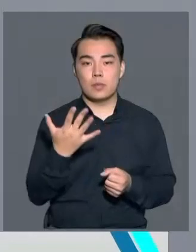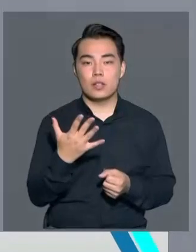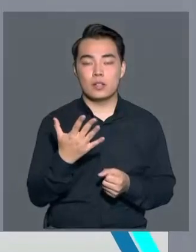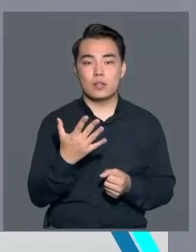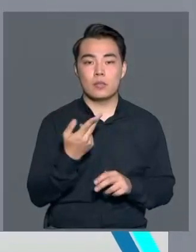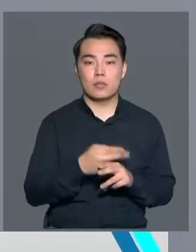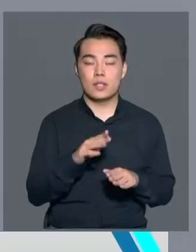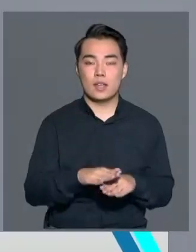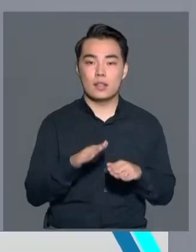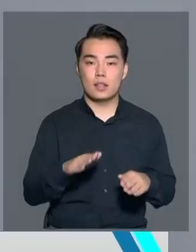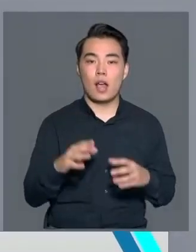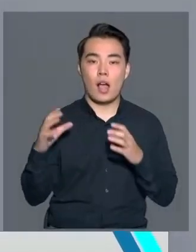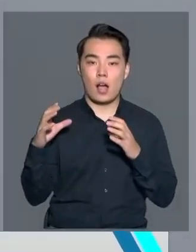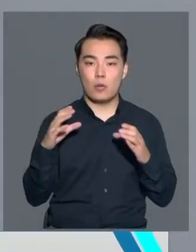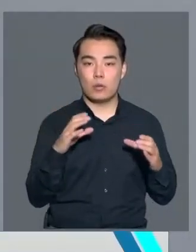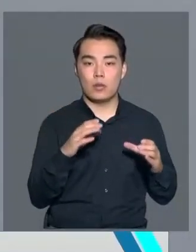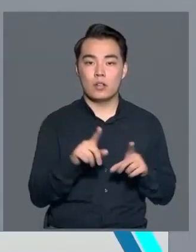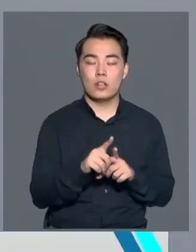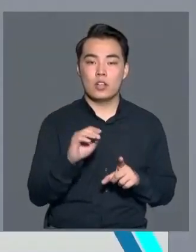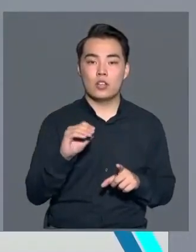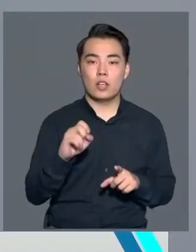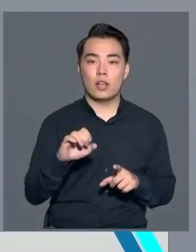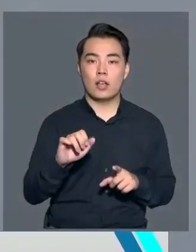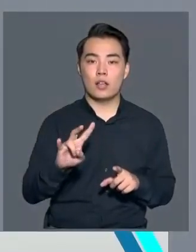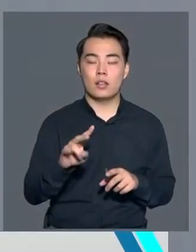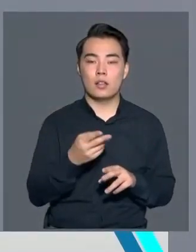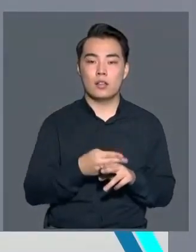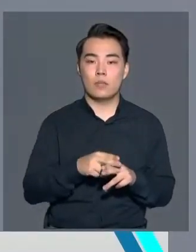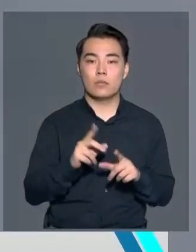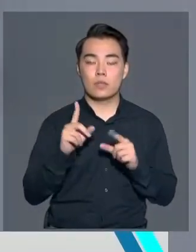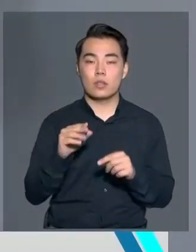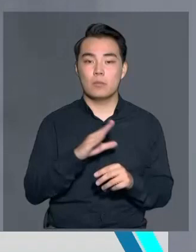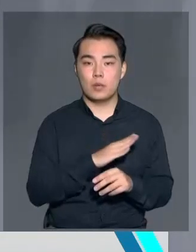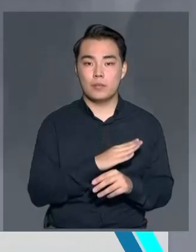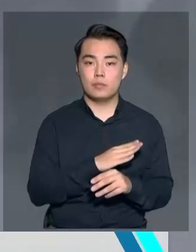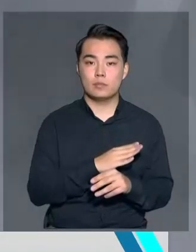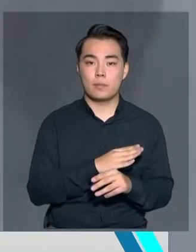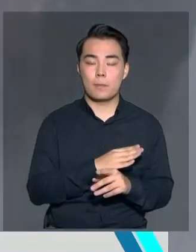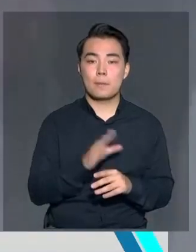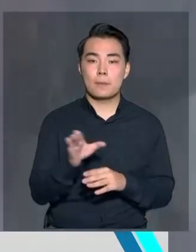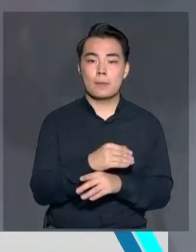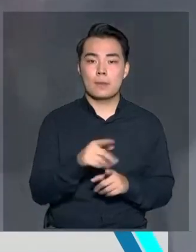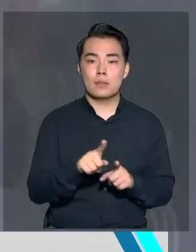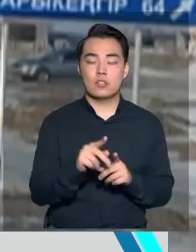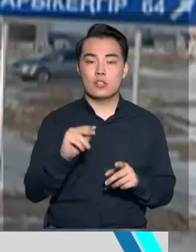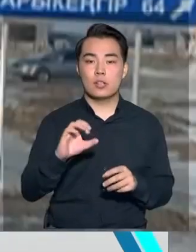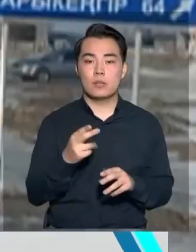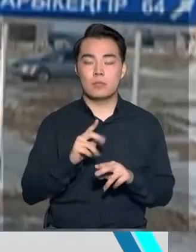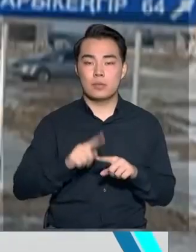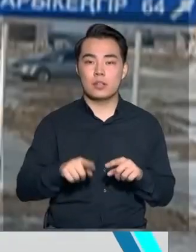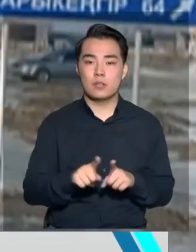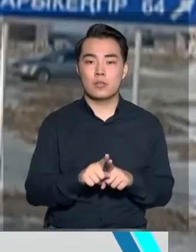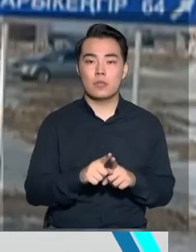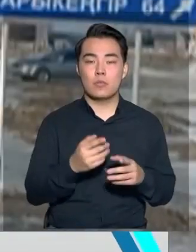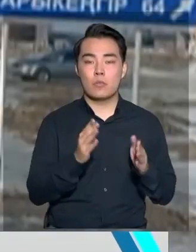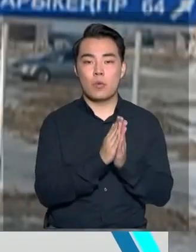бала. Жолаушылар автобусы Жезқазғаннан Ұлытау ауданына бет алған. Орта жолда қалғандар төтенше жағдай қызметінің көмегіне жүгінуге мәжбүр